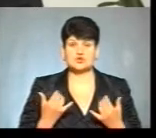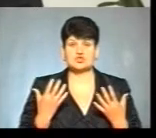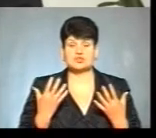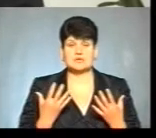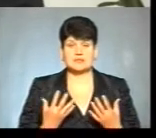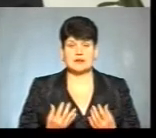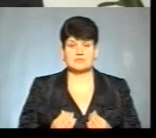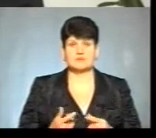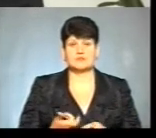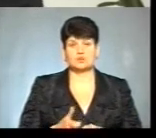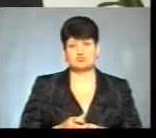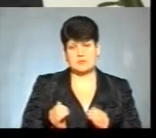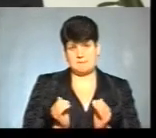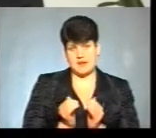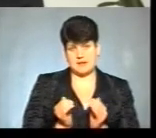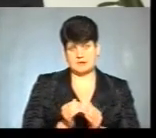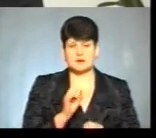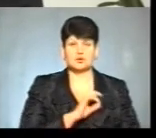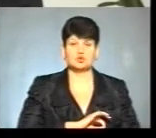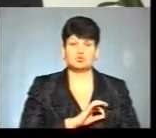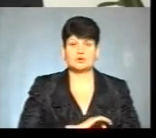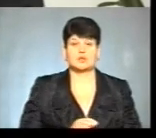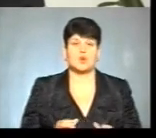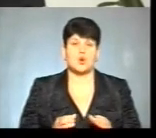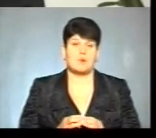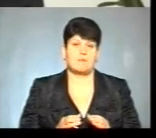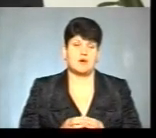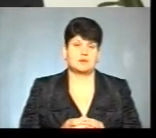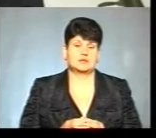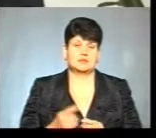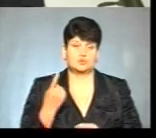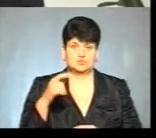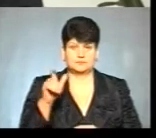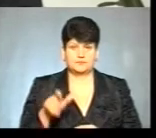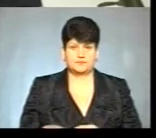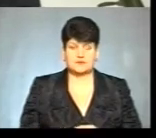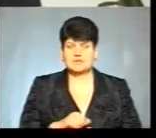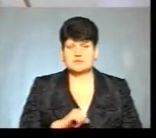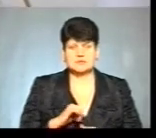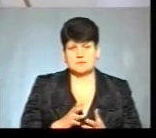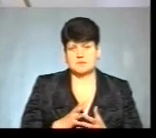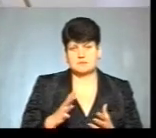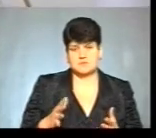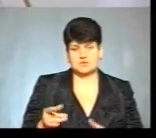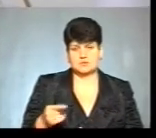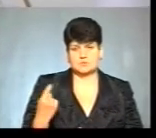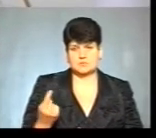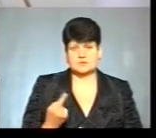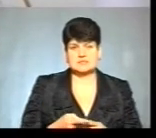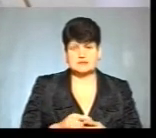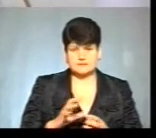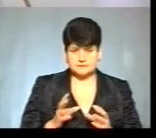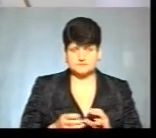день надзвичайно маленька. Дохід сьогодні громади на душу населення один з найбільших є в Тернопільській області в